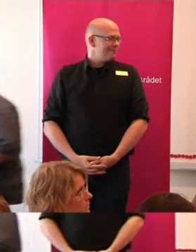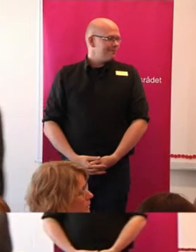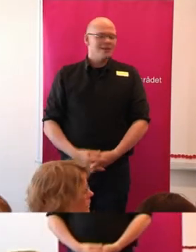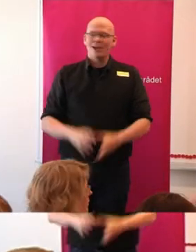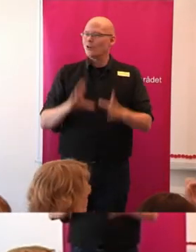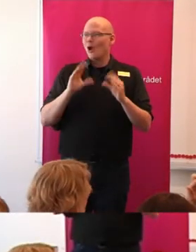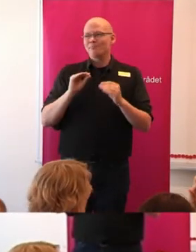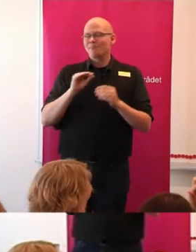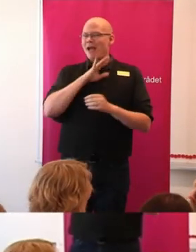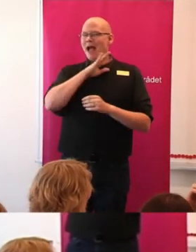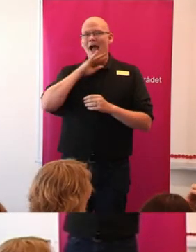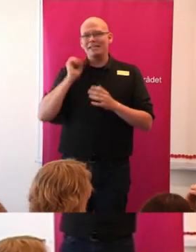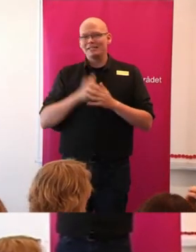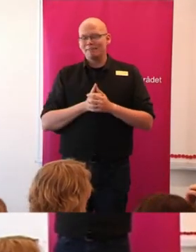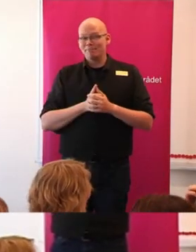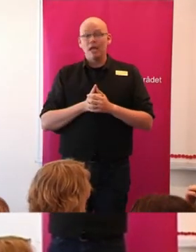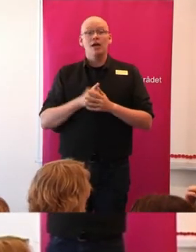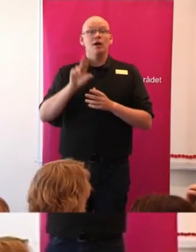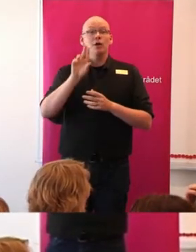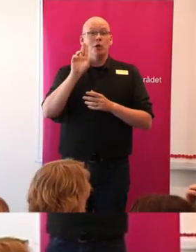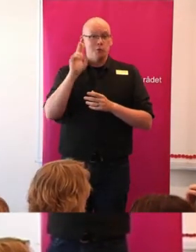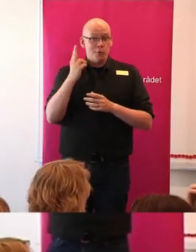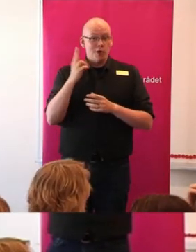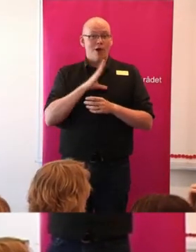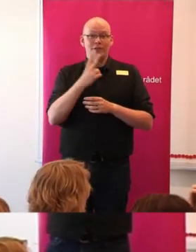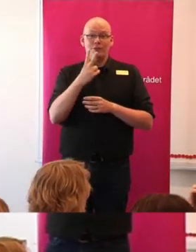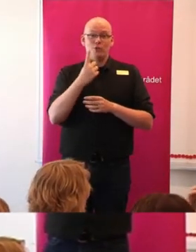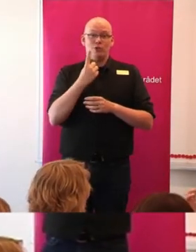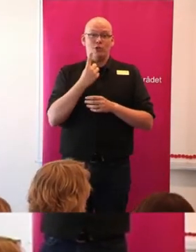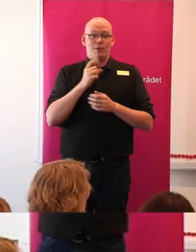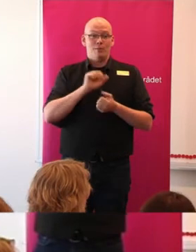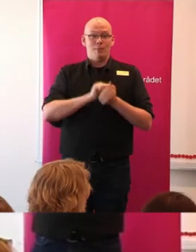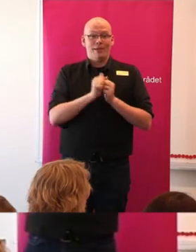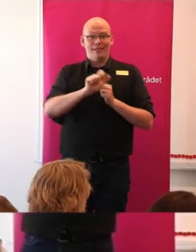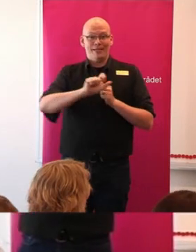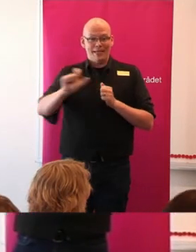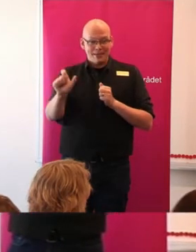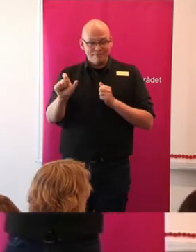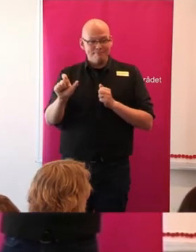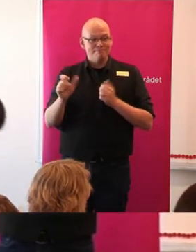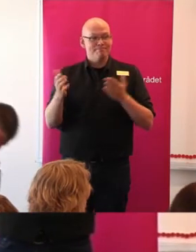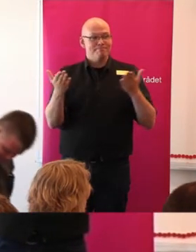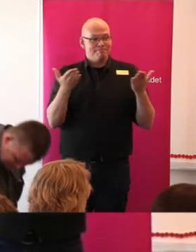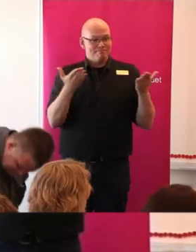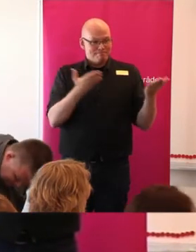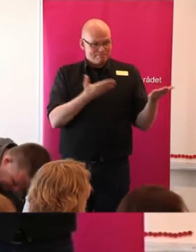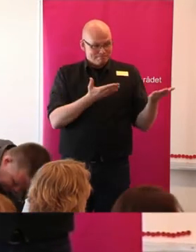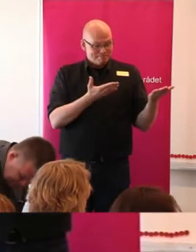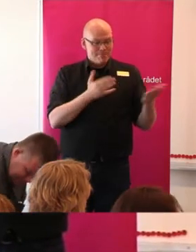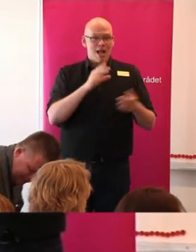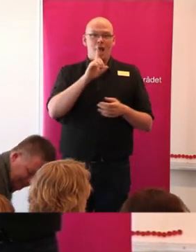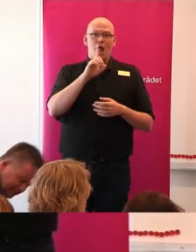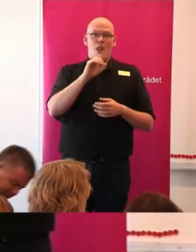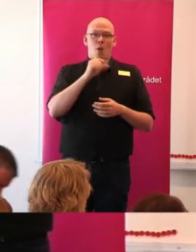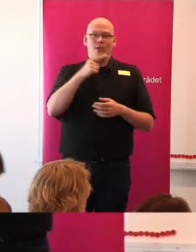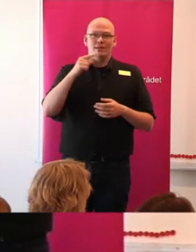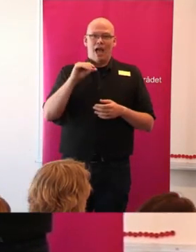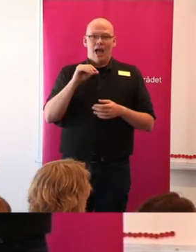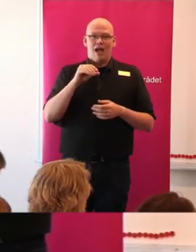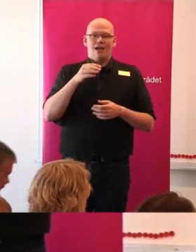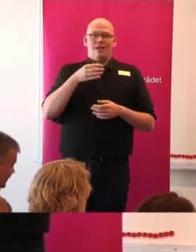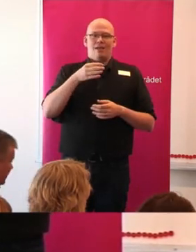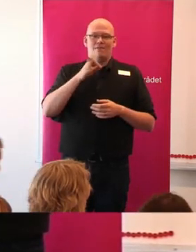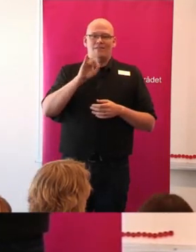Ja, härligt. Nu ska vi ha upp våra två politiker. Vi ska välkomna Lotta Finstorp